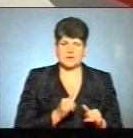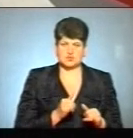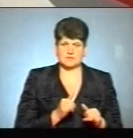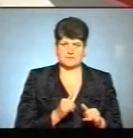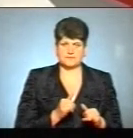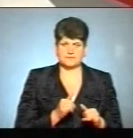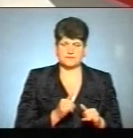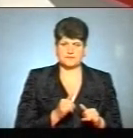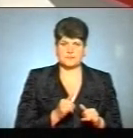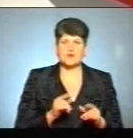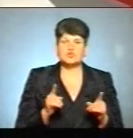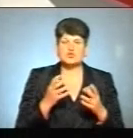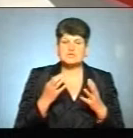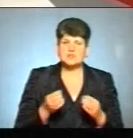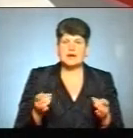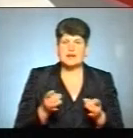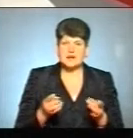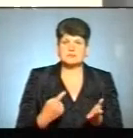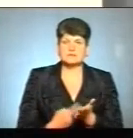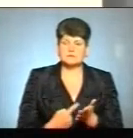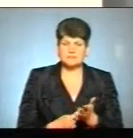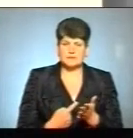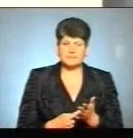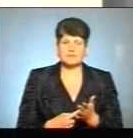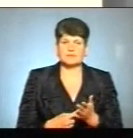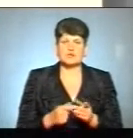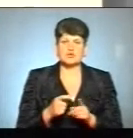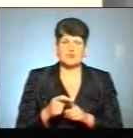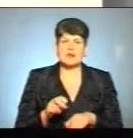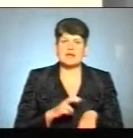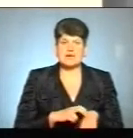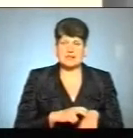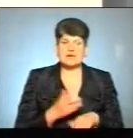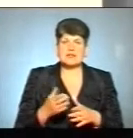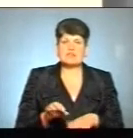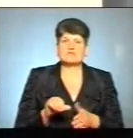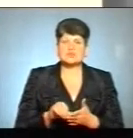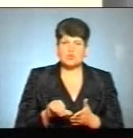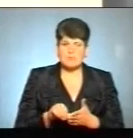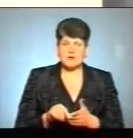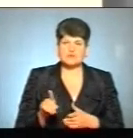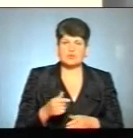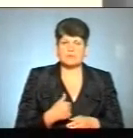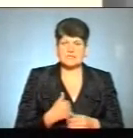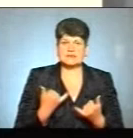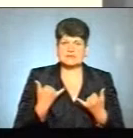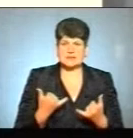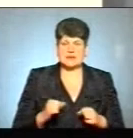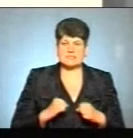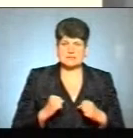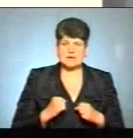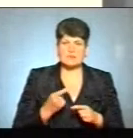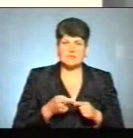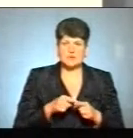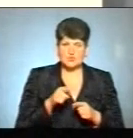ситуації. Що ще раз підтверджує от слова лікаря, який виступав, так, про те, що ми зараз стараємось оцю